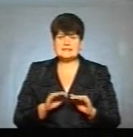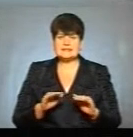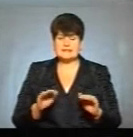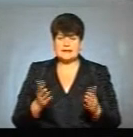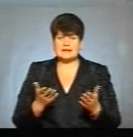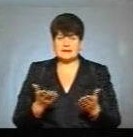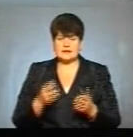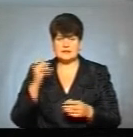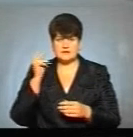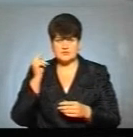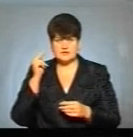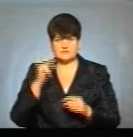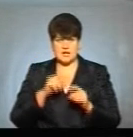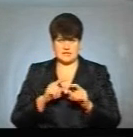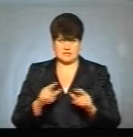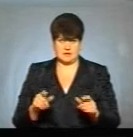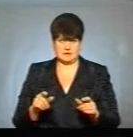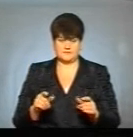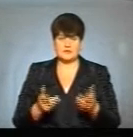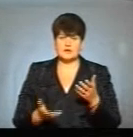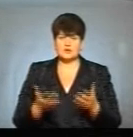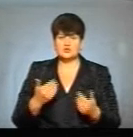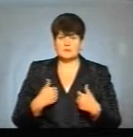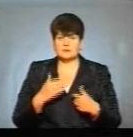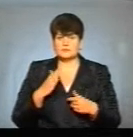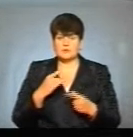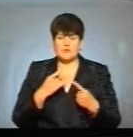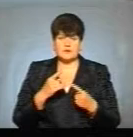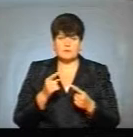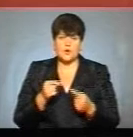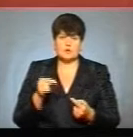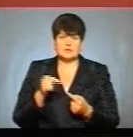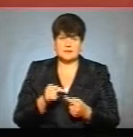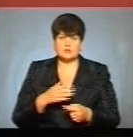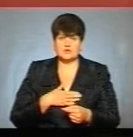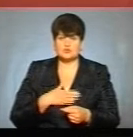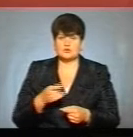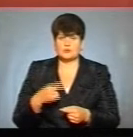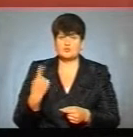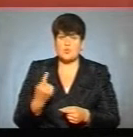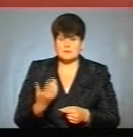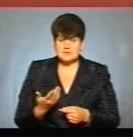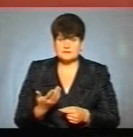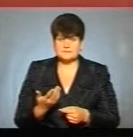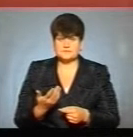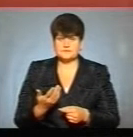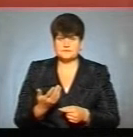яка навчається у навчальних закладах? Якщо ми говоритимемо конкретно про нашу Тернопільську область,